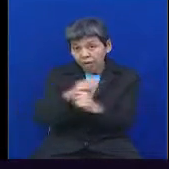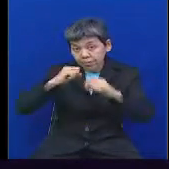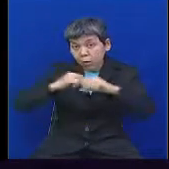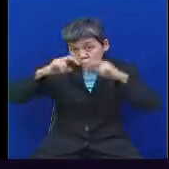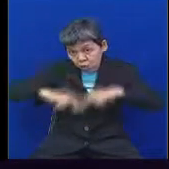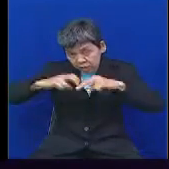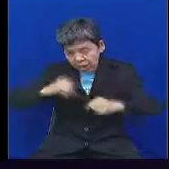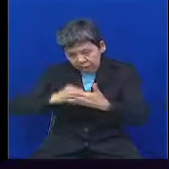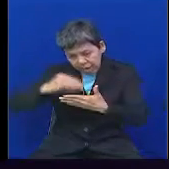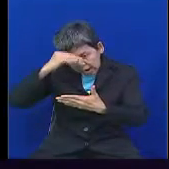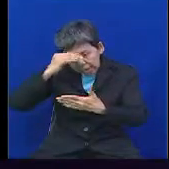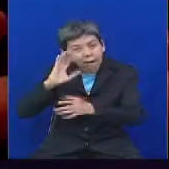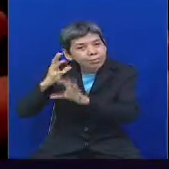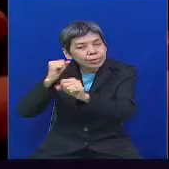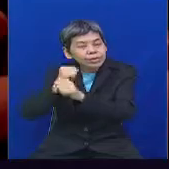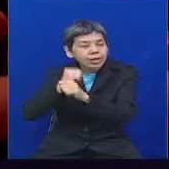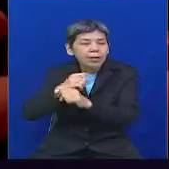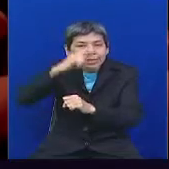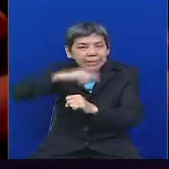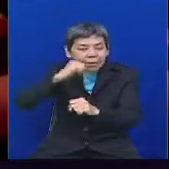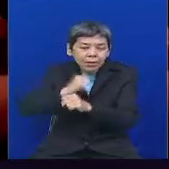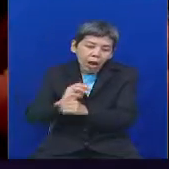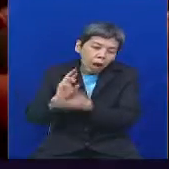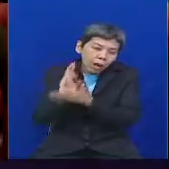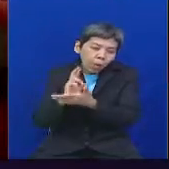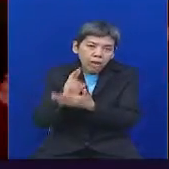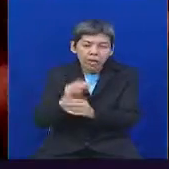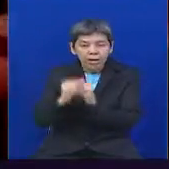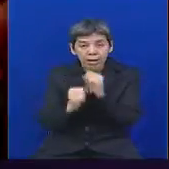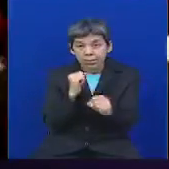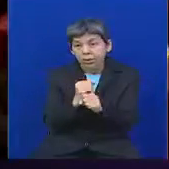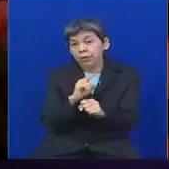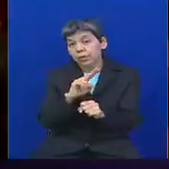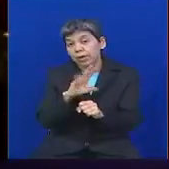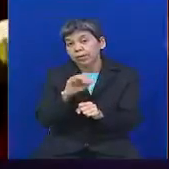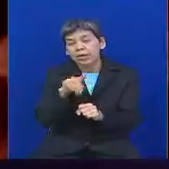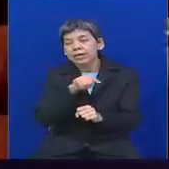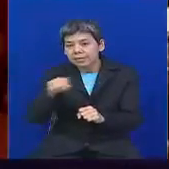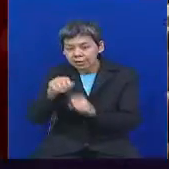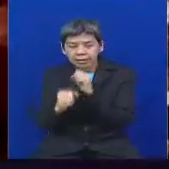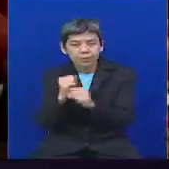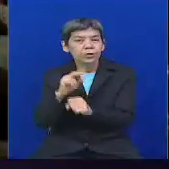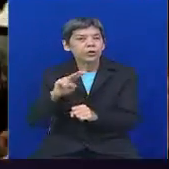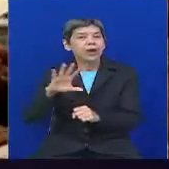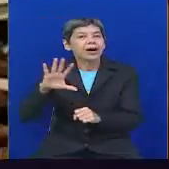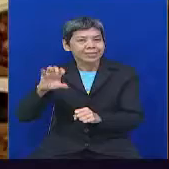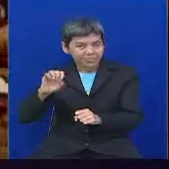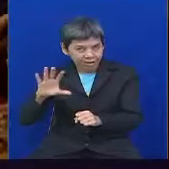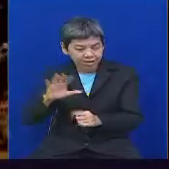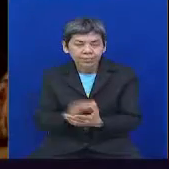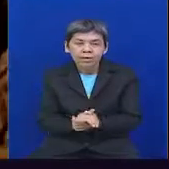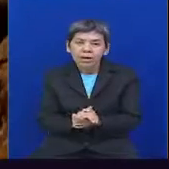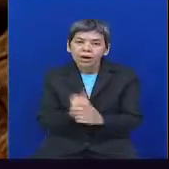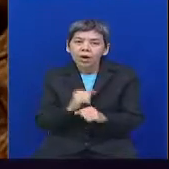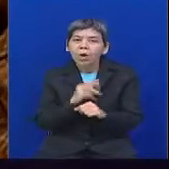ในหัวข้อการศึกษาวิเคราะห์ภาพยนตร์ไทยนอกกระแสที่ได้รับรางวัลระหว่างพุทธศักราช2543ถึง2555ของห